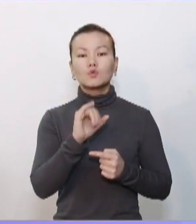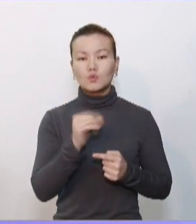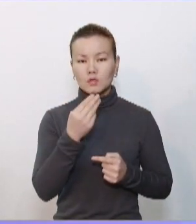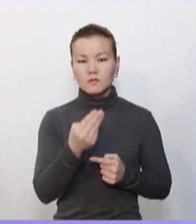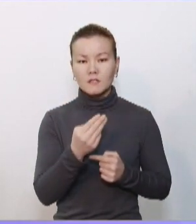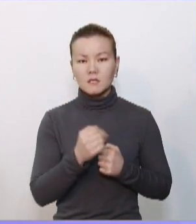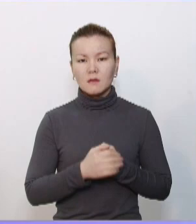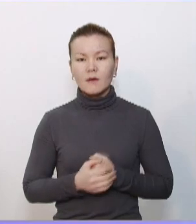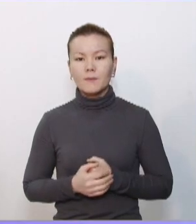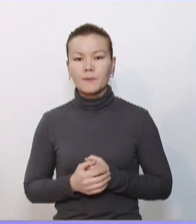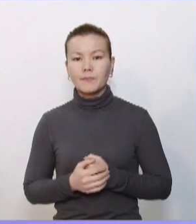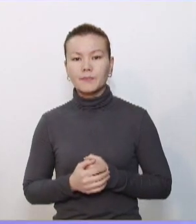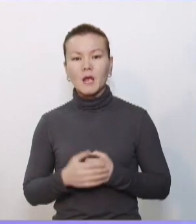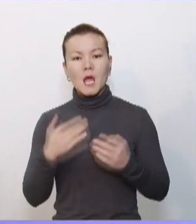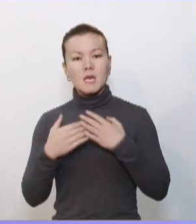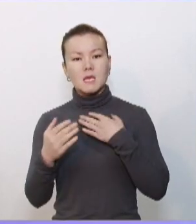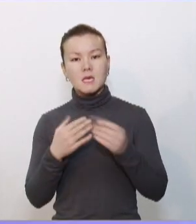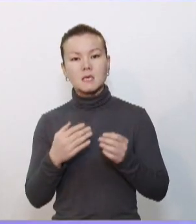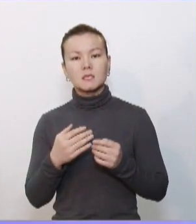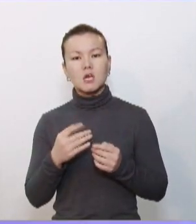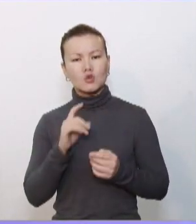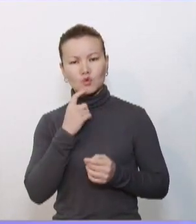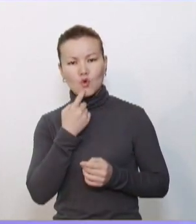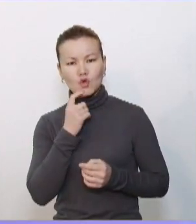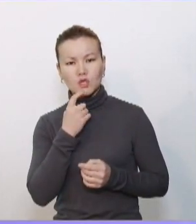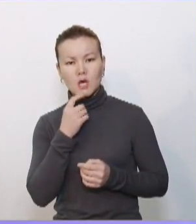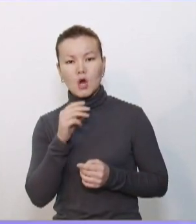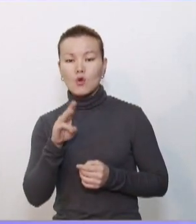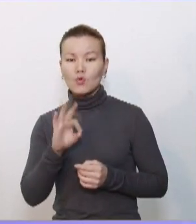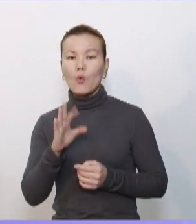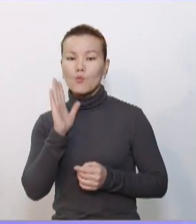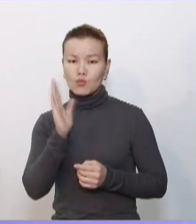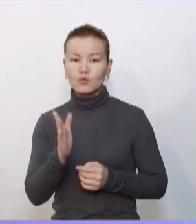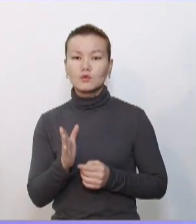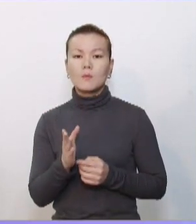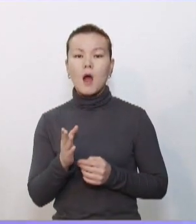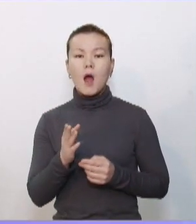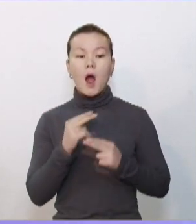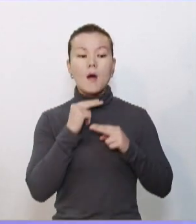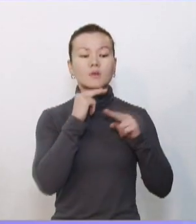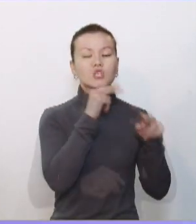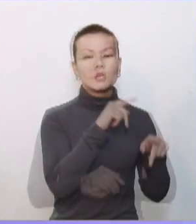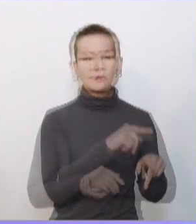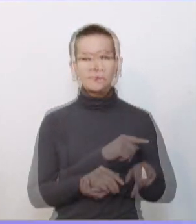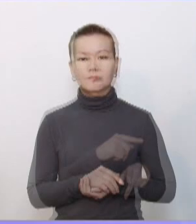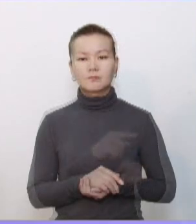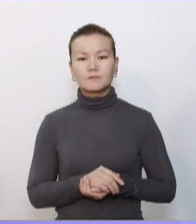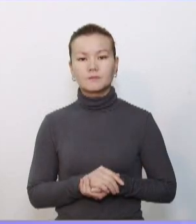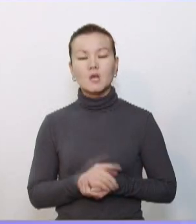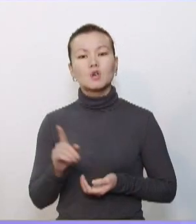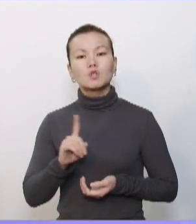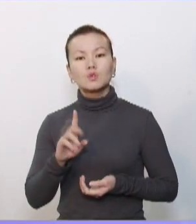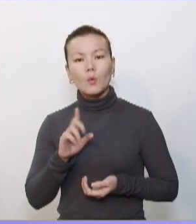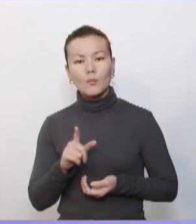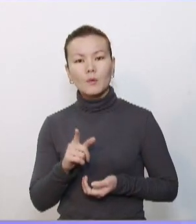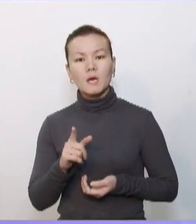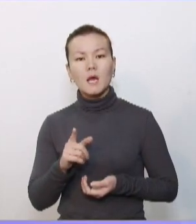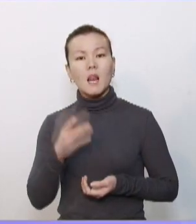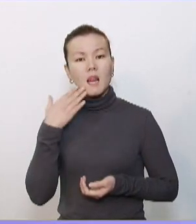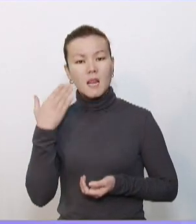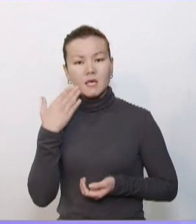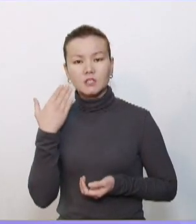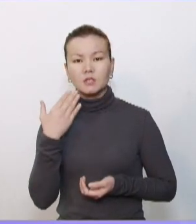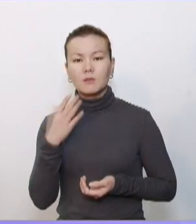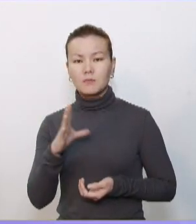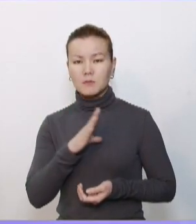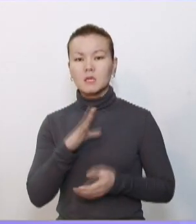существительного. Если сложно, то будем обращаться к словарю. А чтобы легче